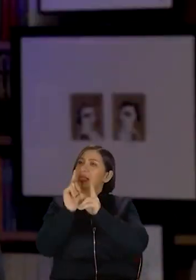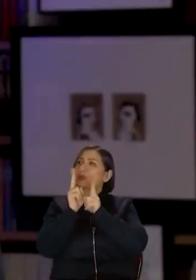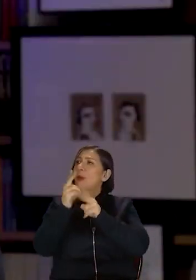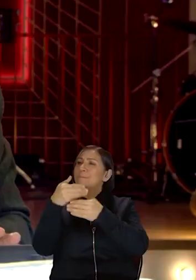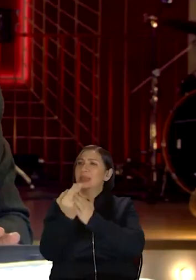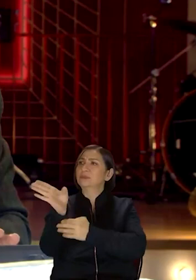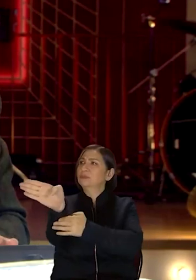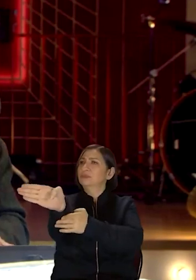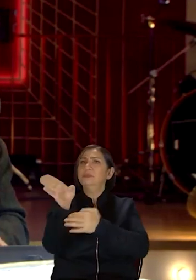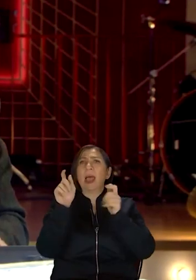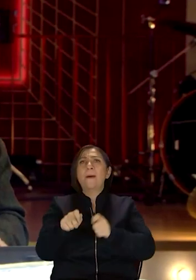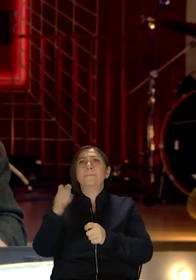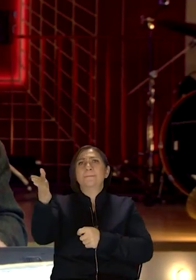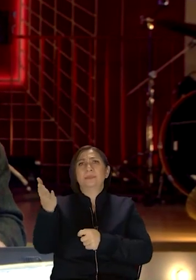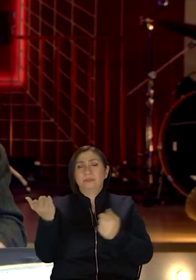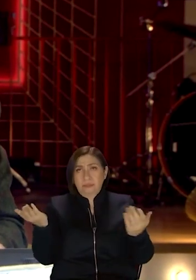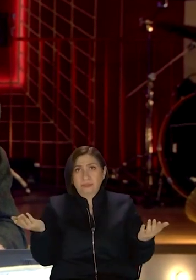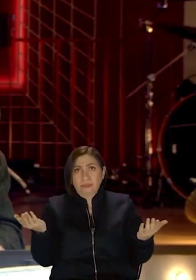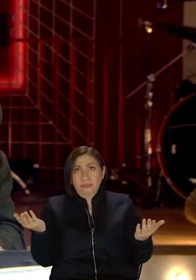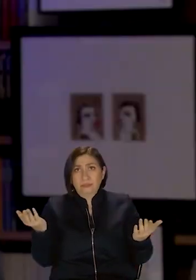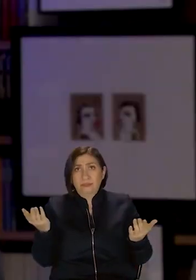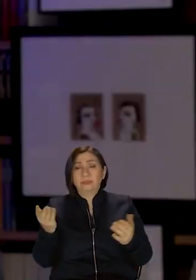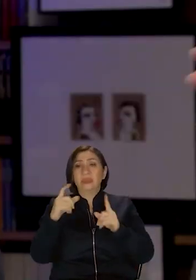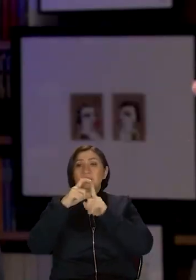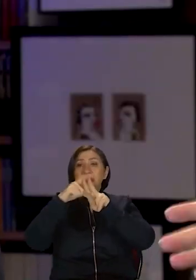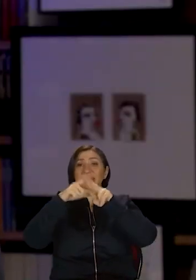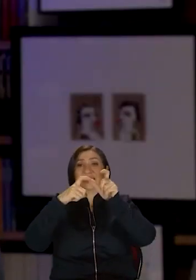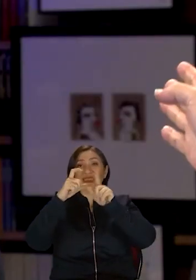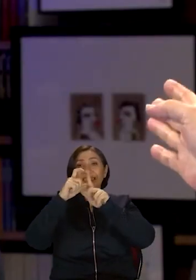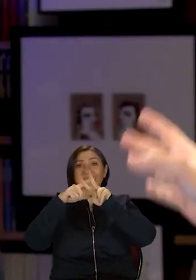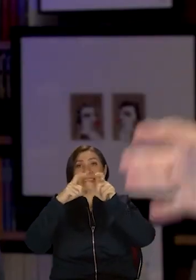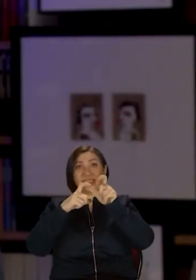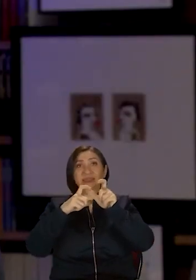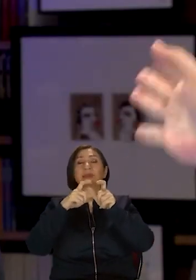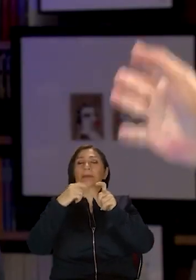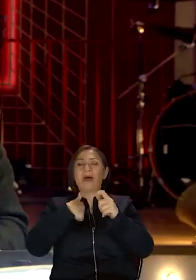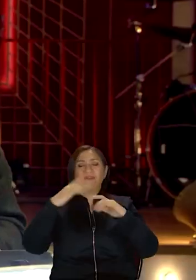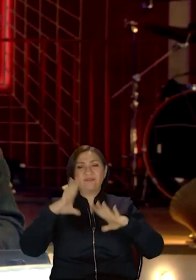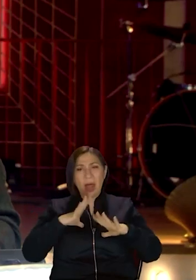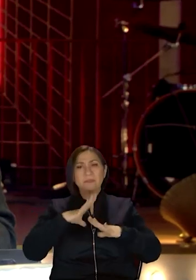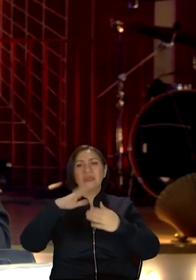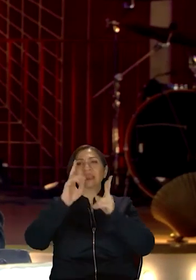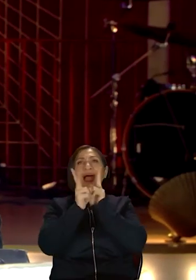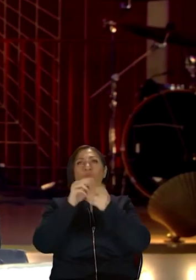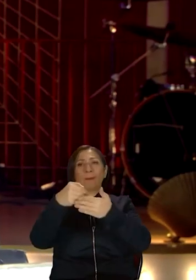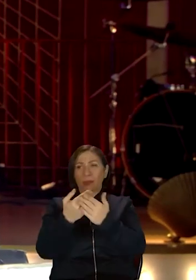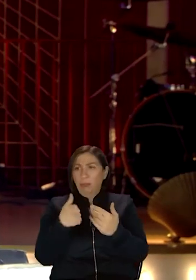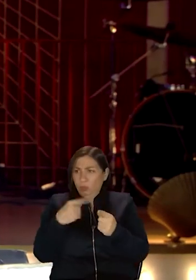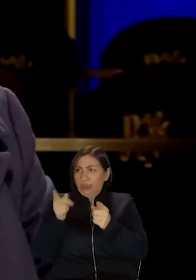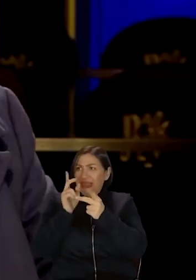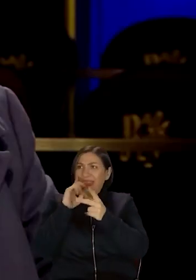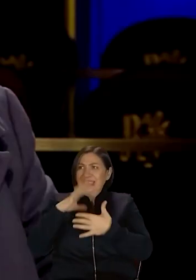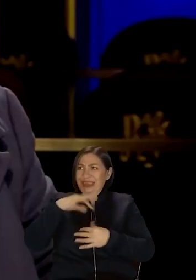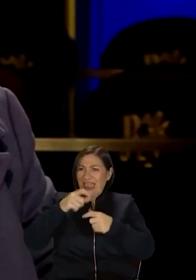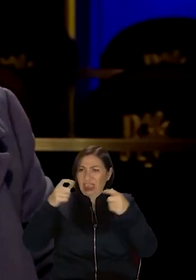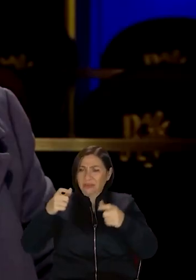biletini göster. Ha? Kesinlikle. Değil mi? Çok güzel. Dastas, Ben Varım, tiyatro biletini göster, de ki ben bu kişisel gelişim